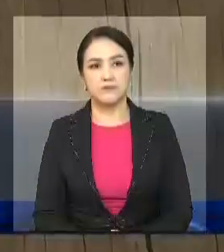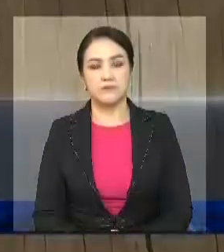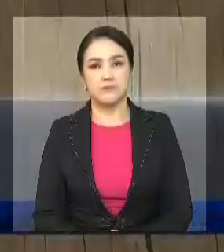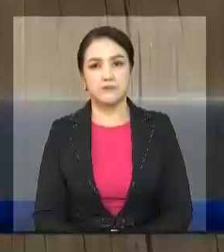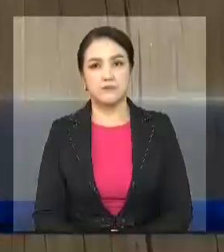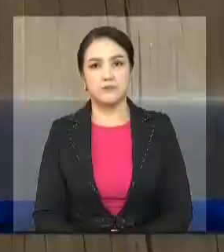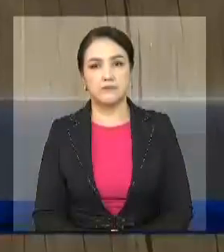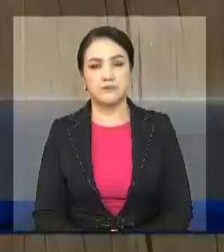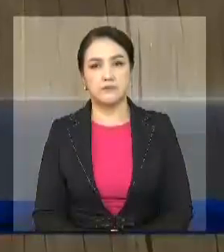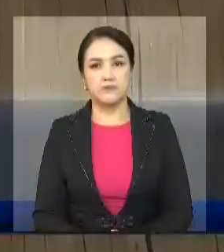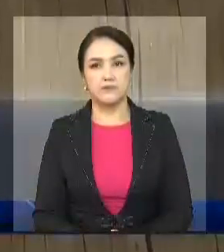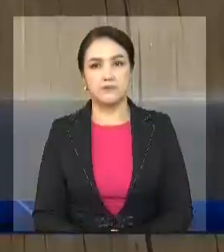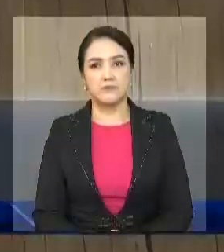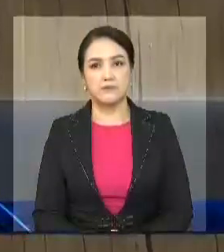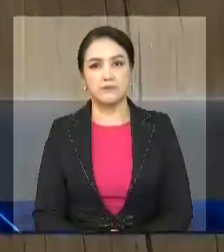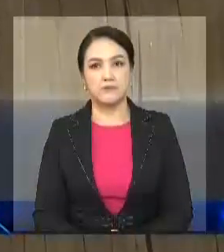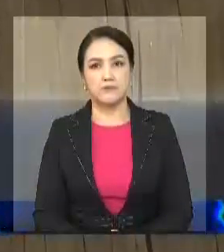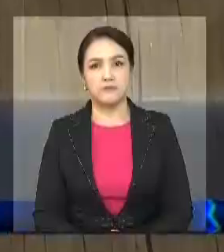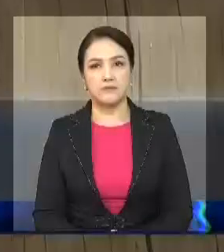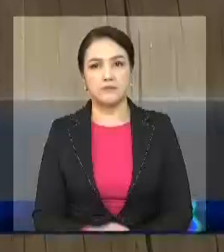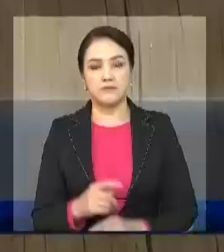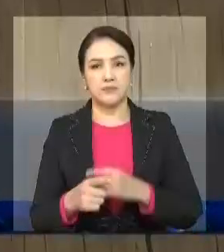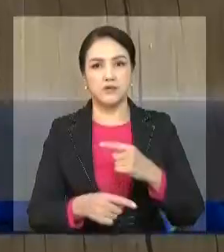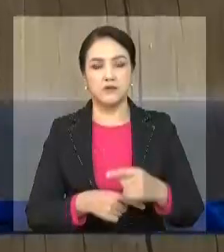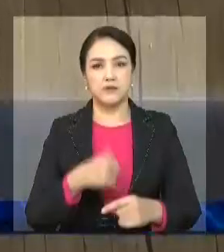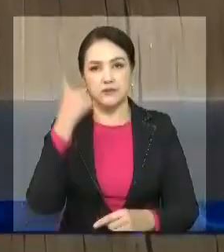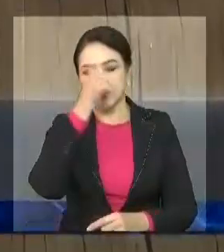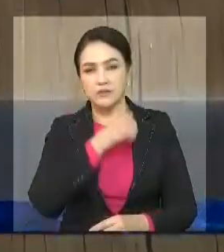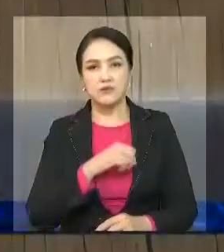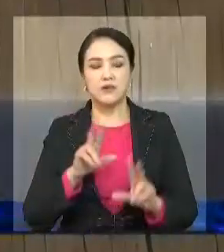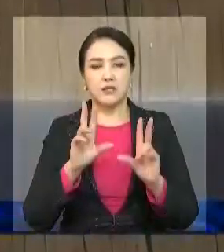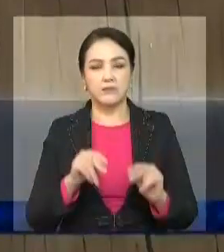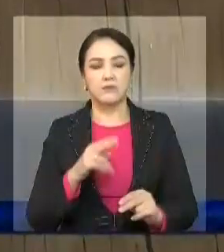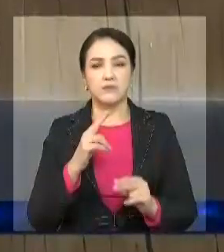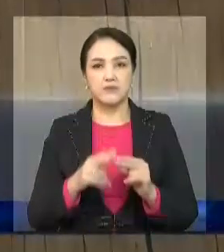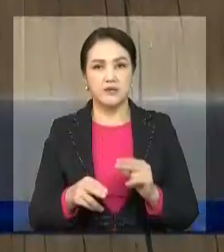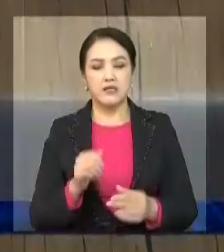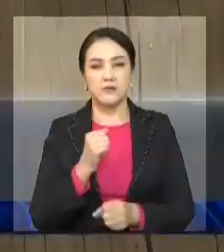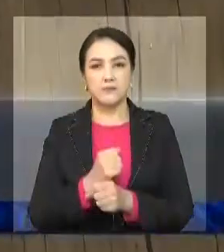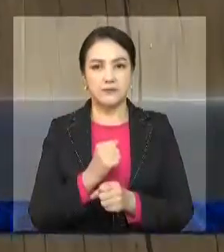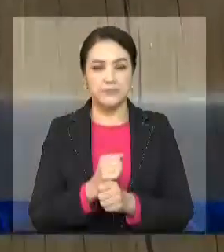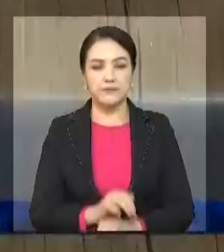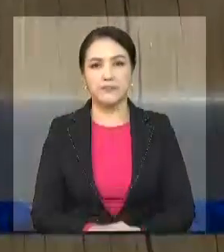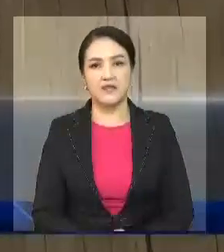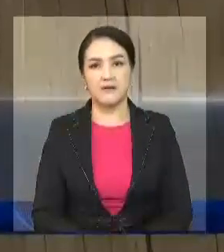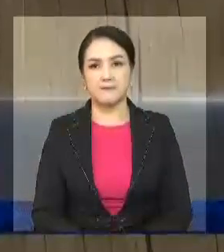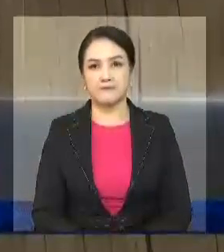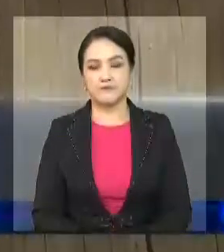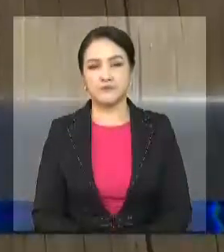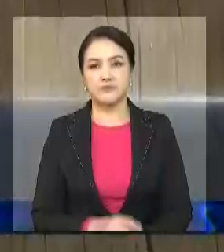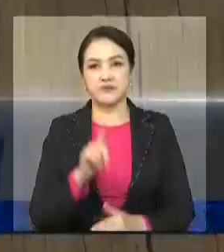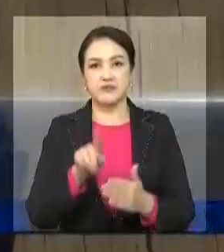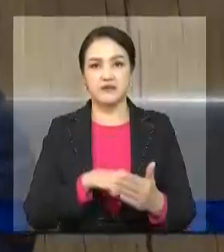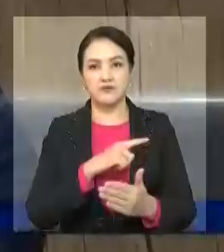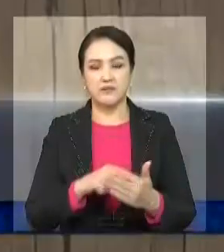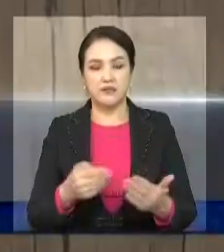Сдам. Сдам, я общаюсь. Разрывай с ним договора, я не верю. Уже кредит доверия. Сколько раз мы